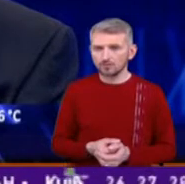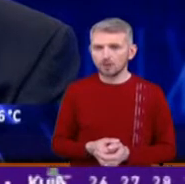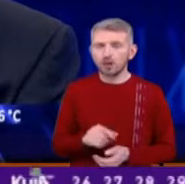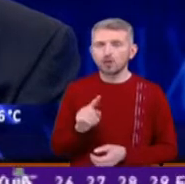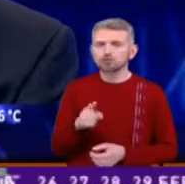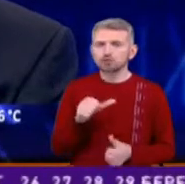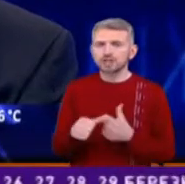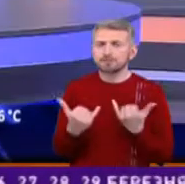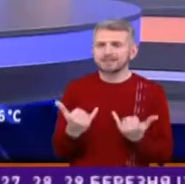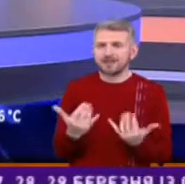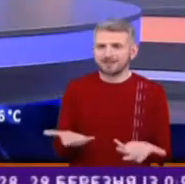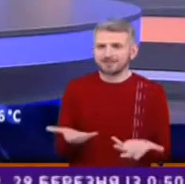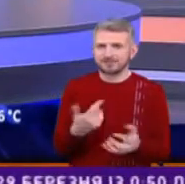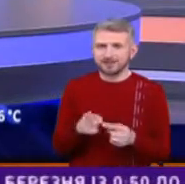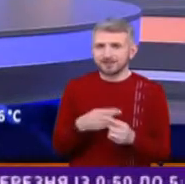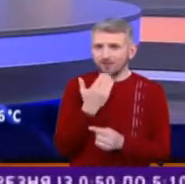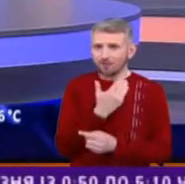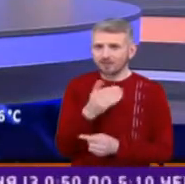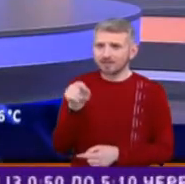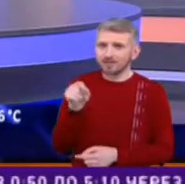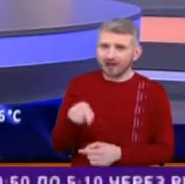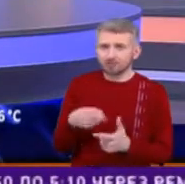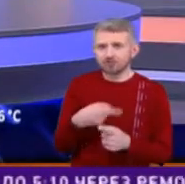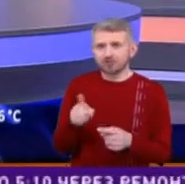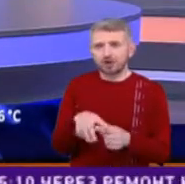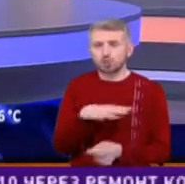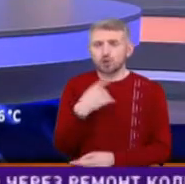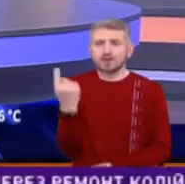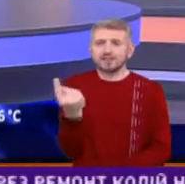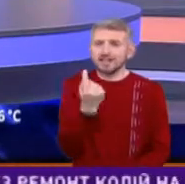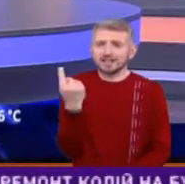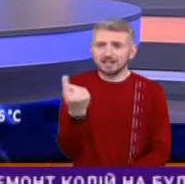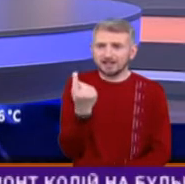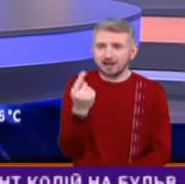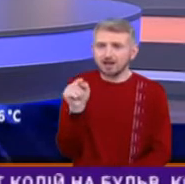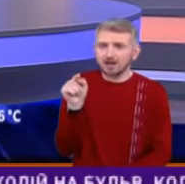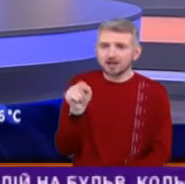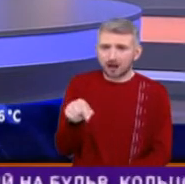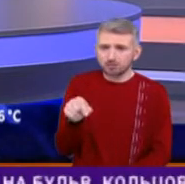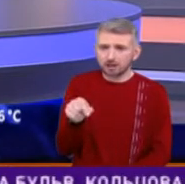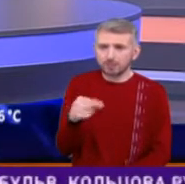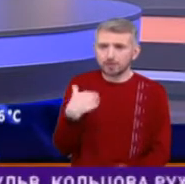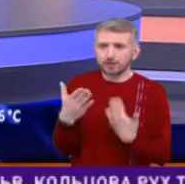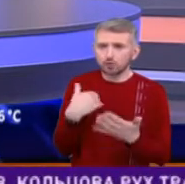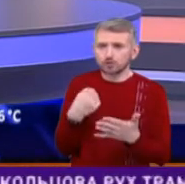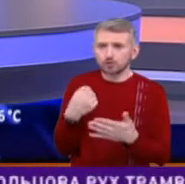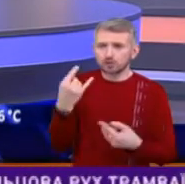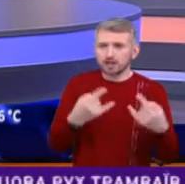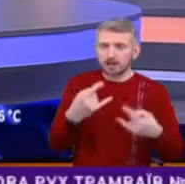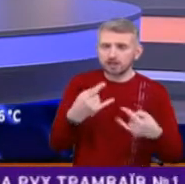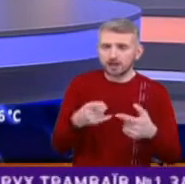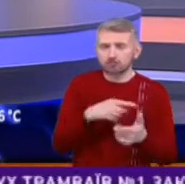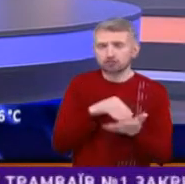Чому саме зараз? Ну, якби це остання крапля, чи це була єдина крапля, я маю на увазі, по відношенню телеканалу